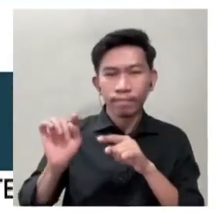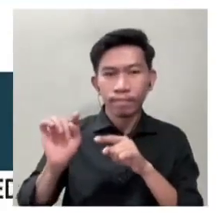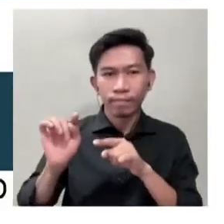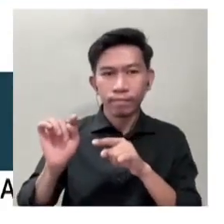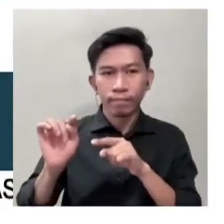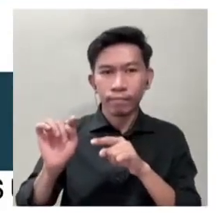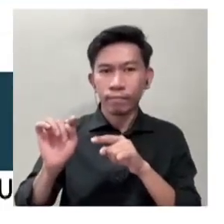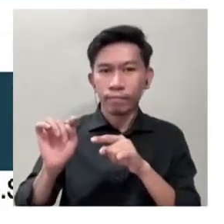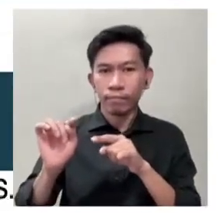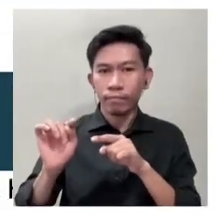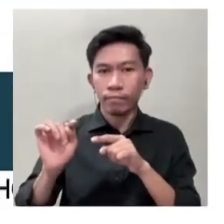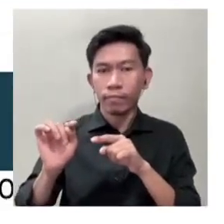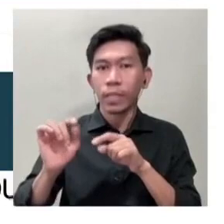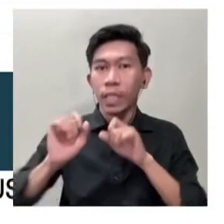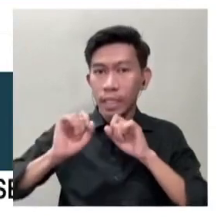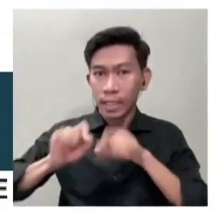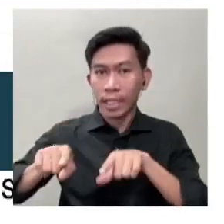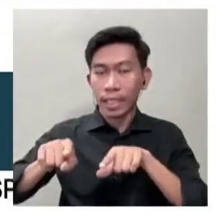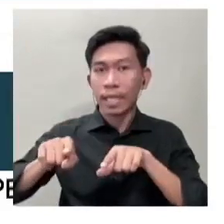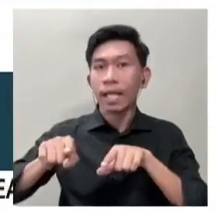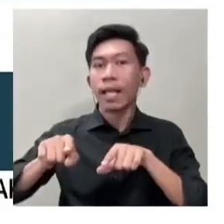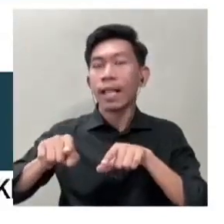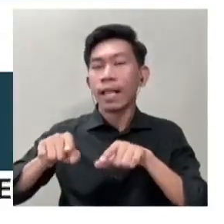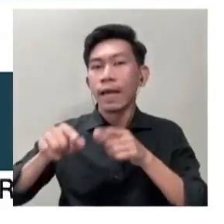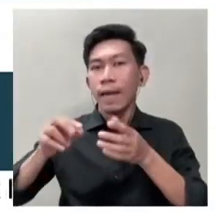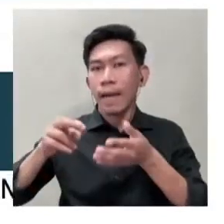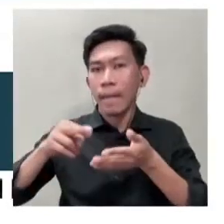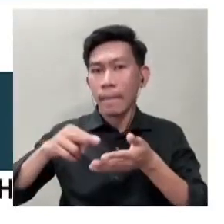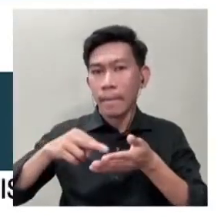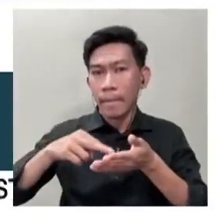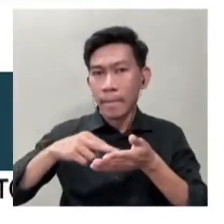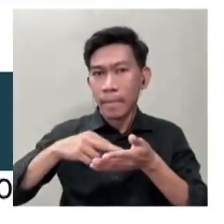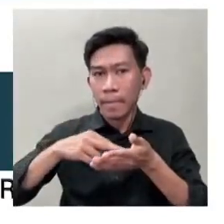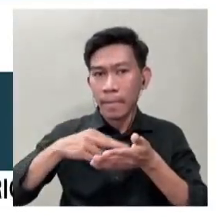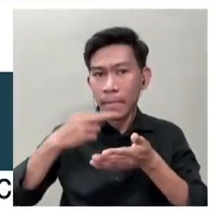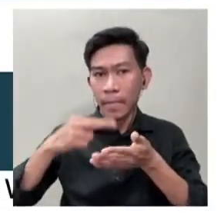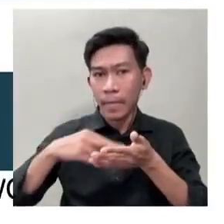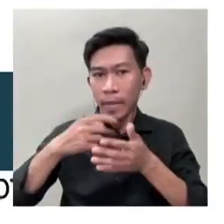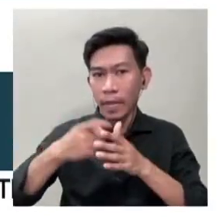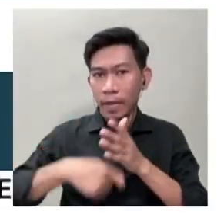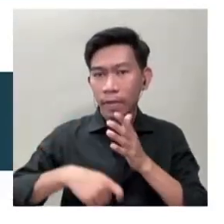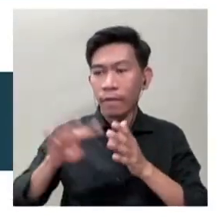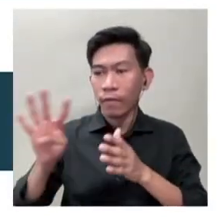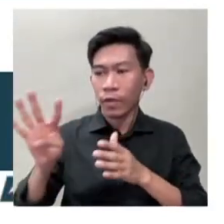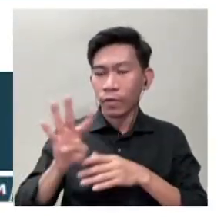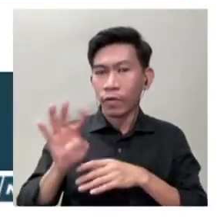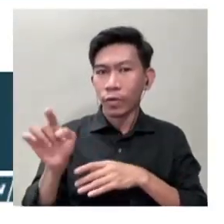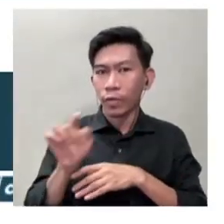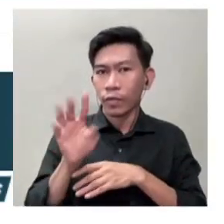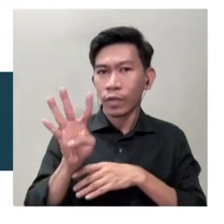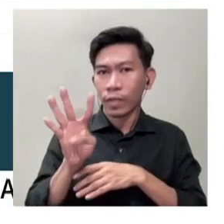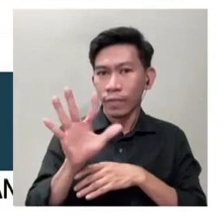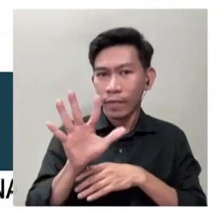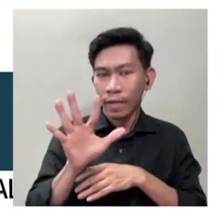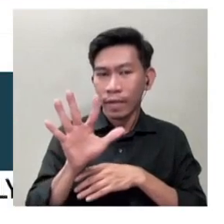yung retail price na well-milled rice will be around 44 to 45. Ah. So kung linis